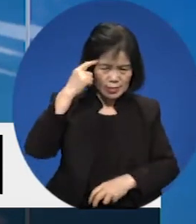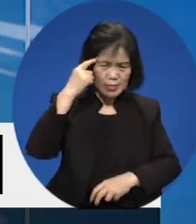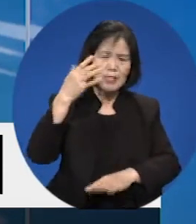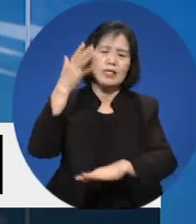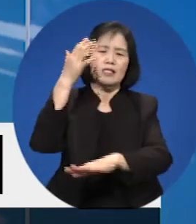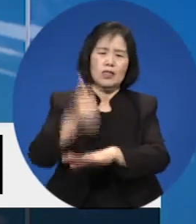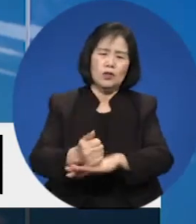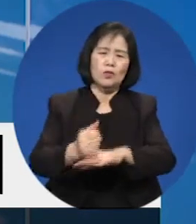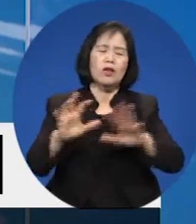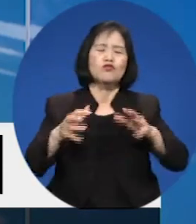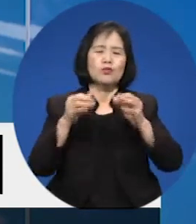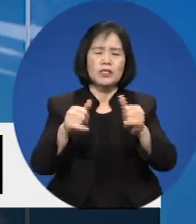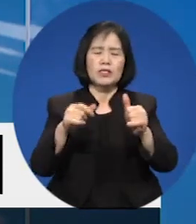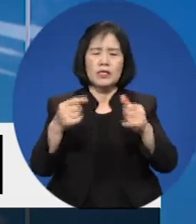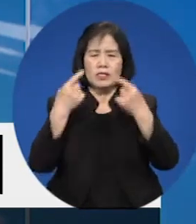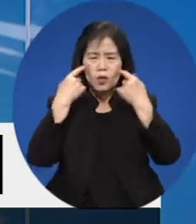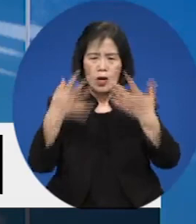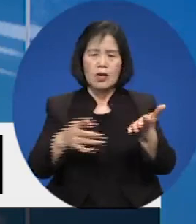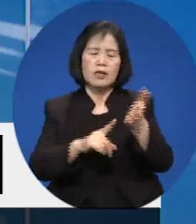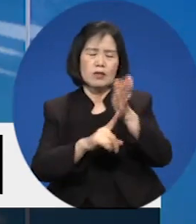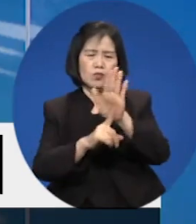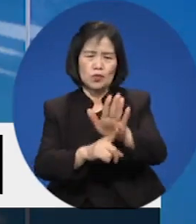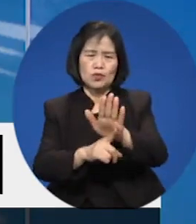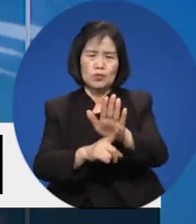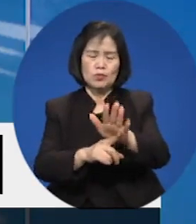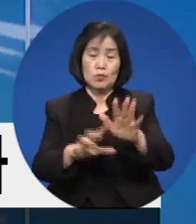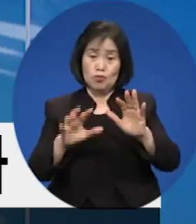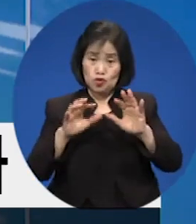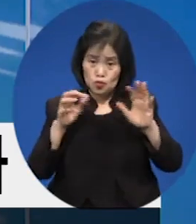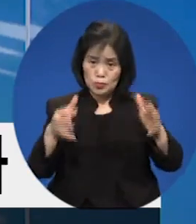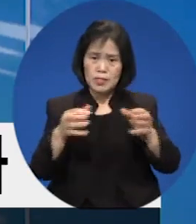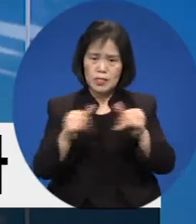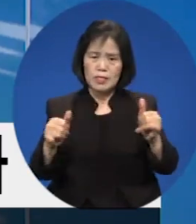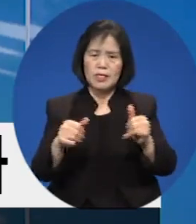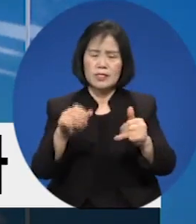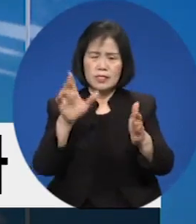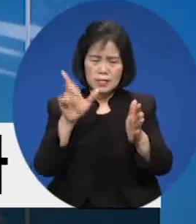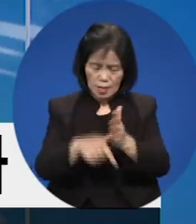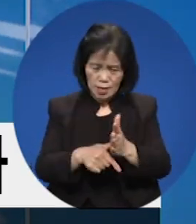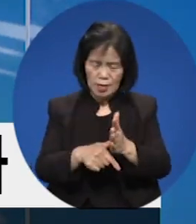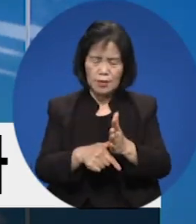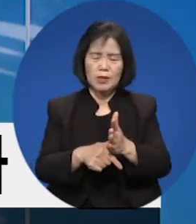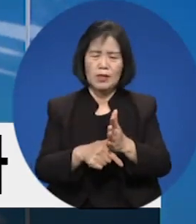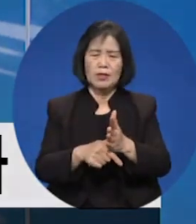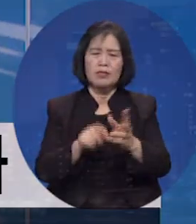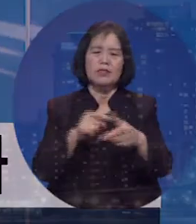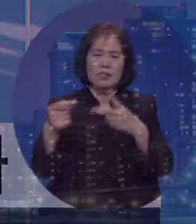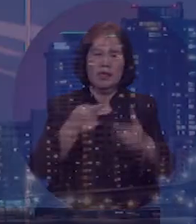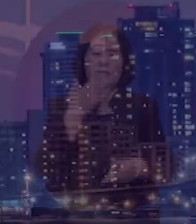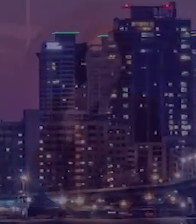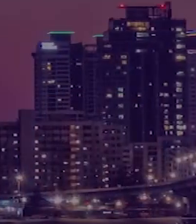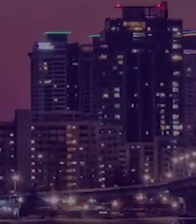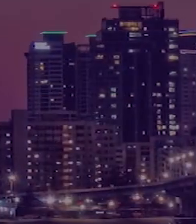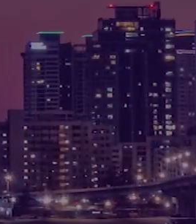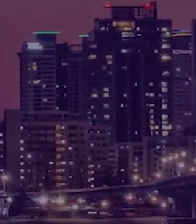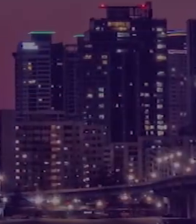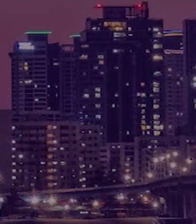국민들한테 정확하게 보여줄 때 국민들은 그때서야 비로서 납득을 할 수 있을거라고 봅니다